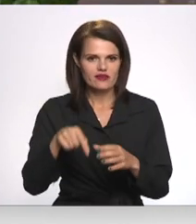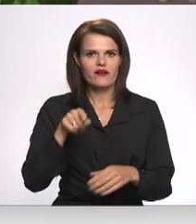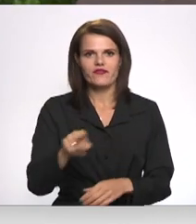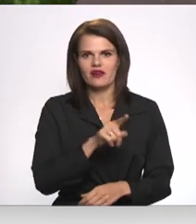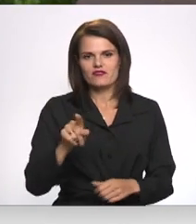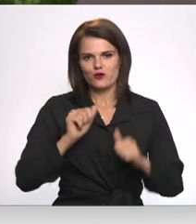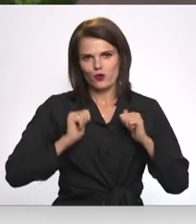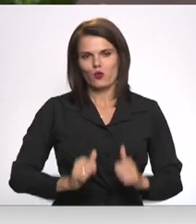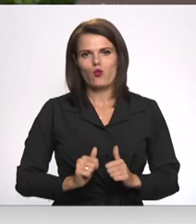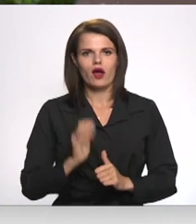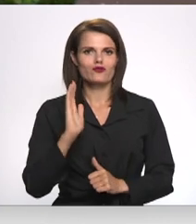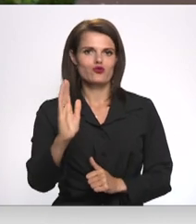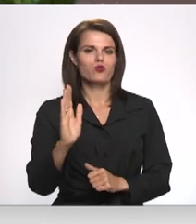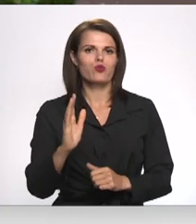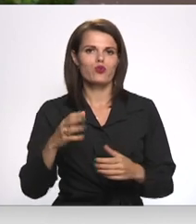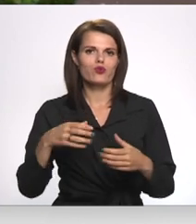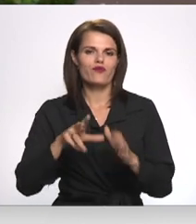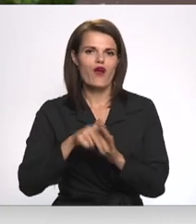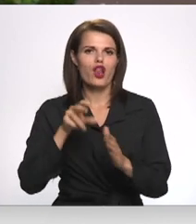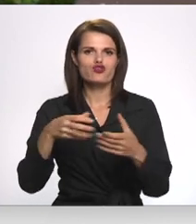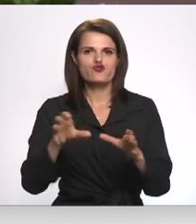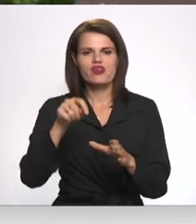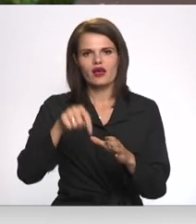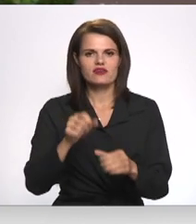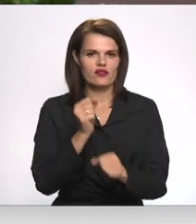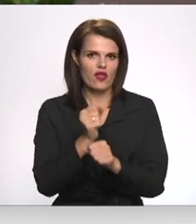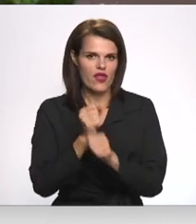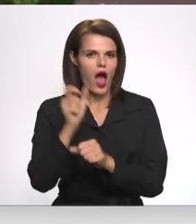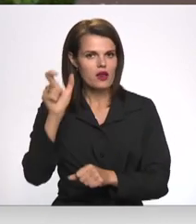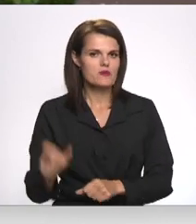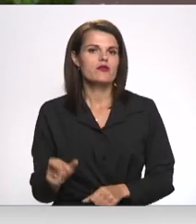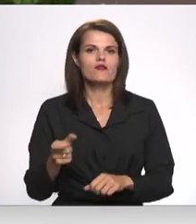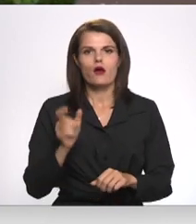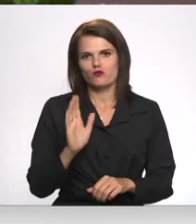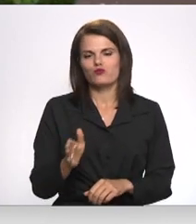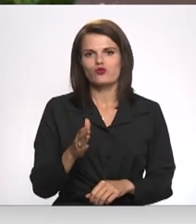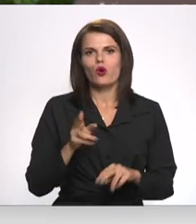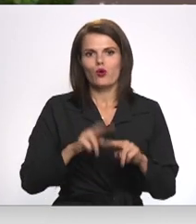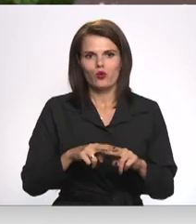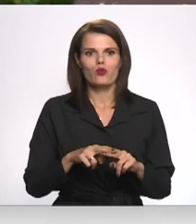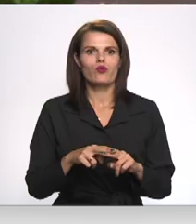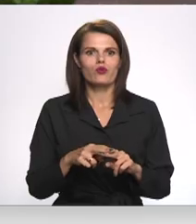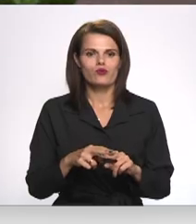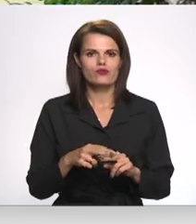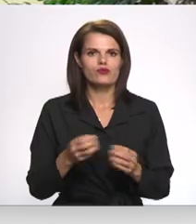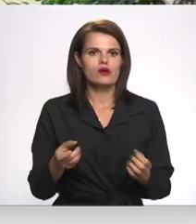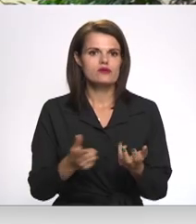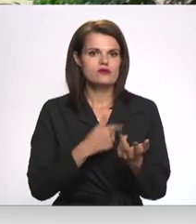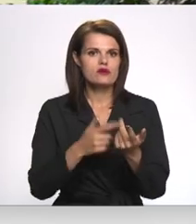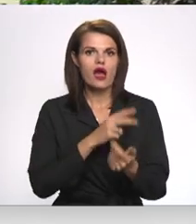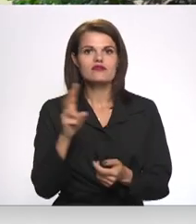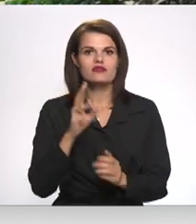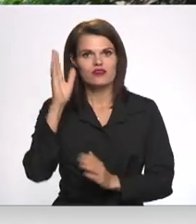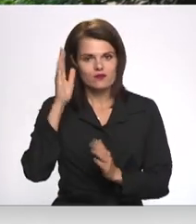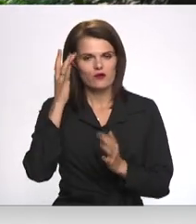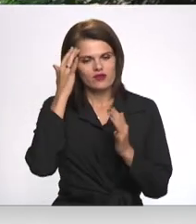iecirkņa darbiniekam. Un cerams, ka skaits, kas balsos, būs liels.